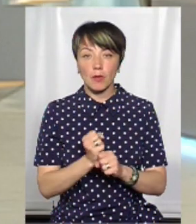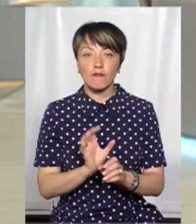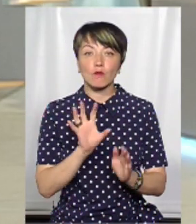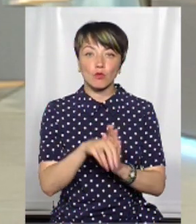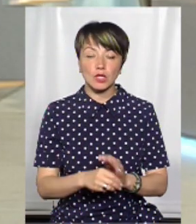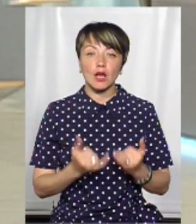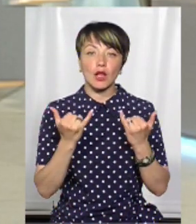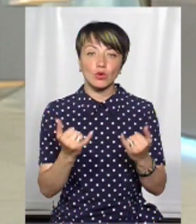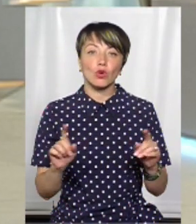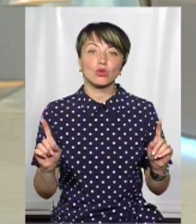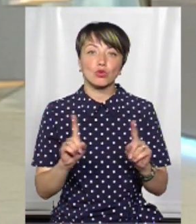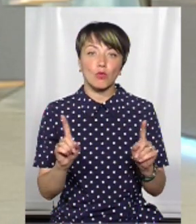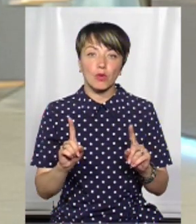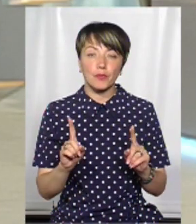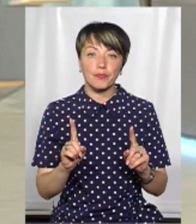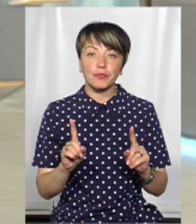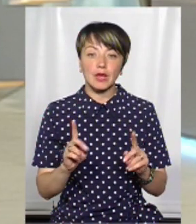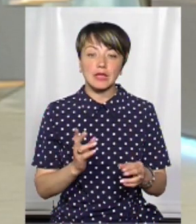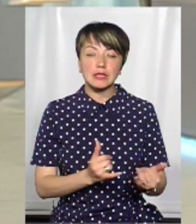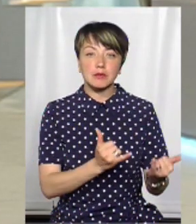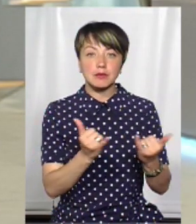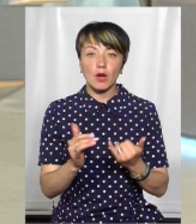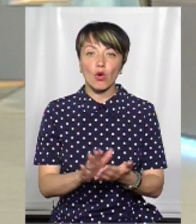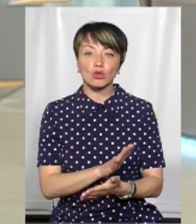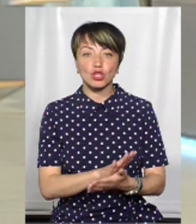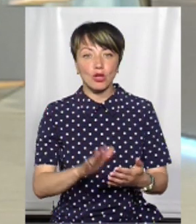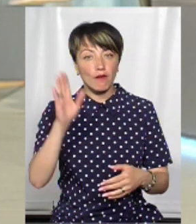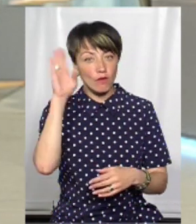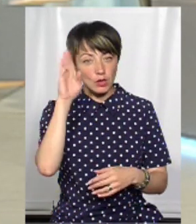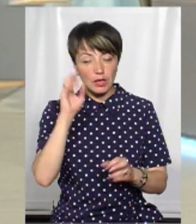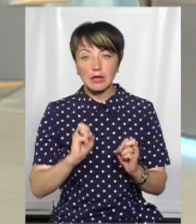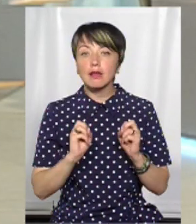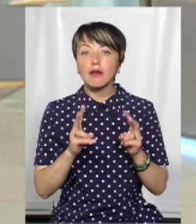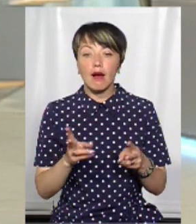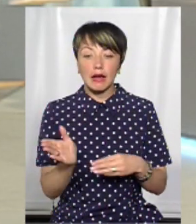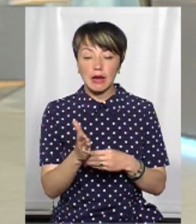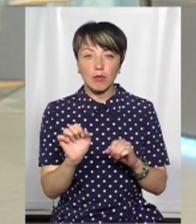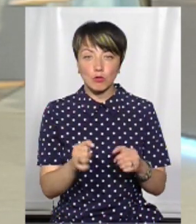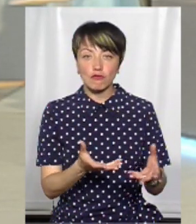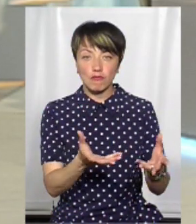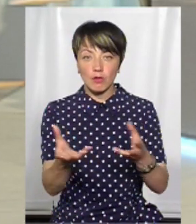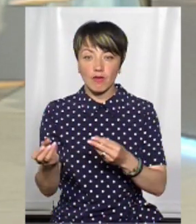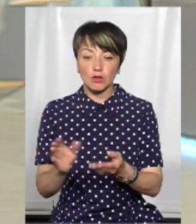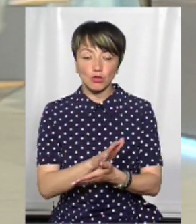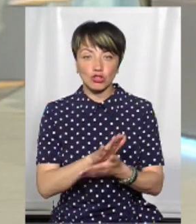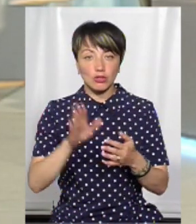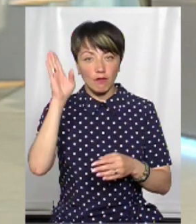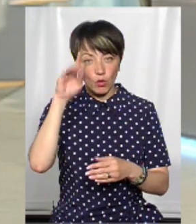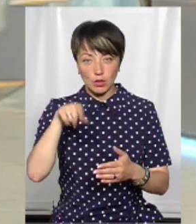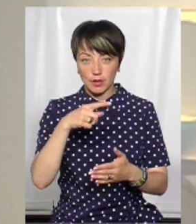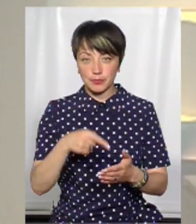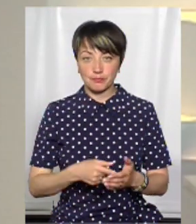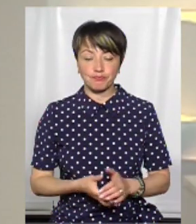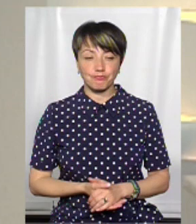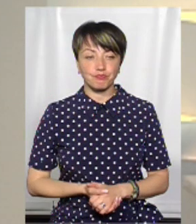тому числі для того, щоб забезпечити очищення води. Як риба може впливати на очищення води, ну, в